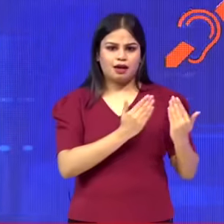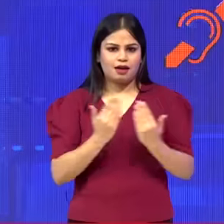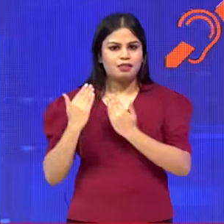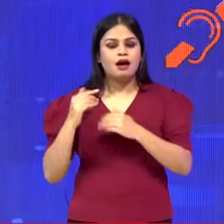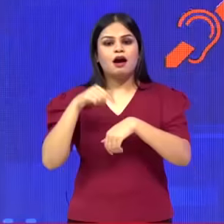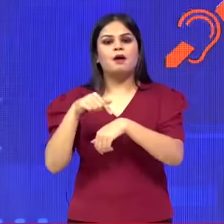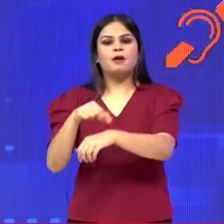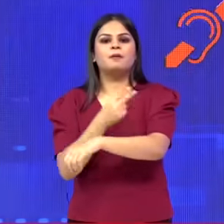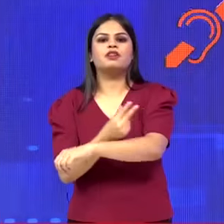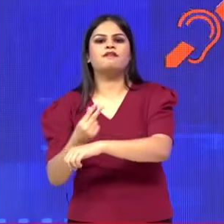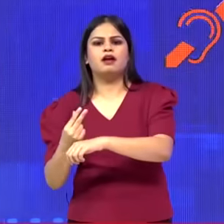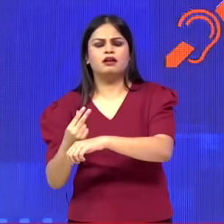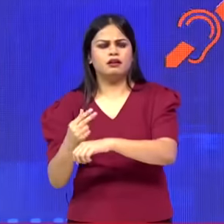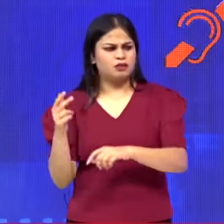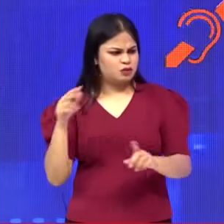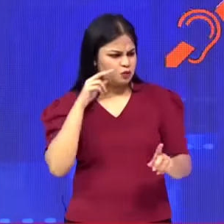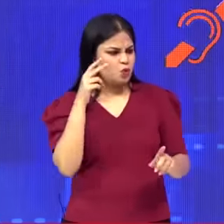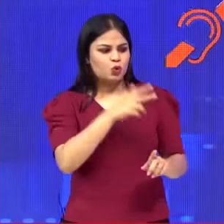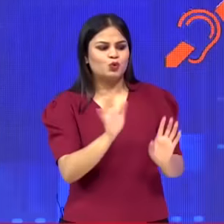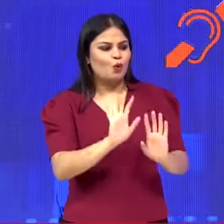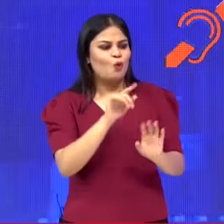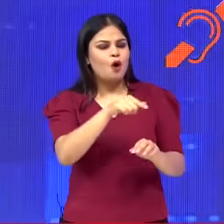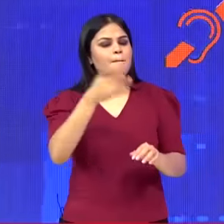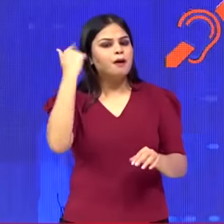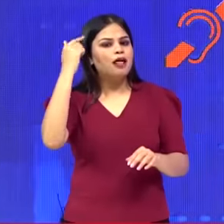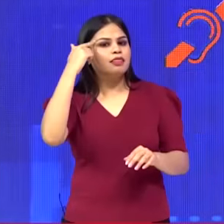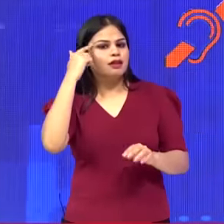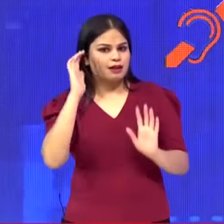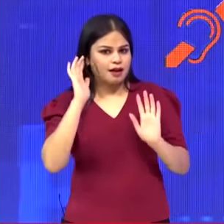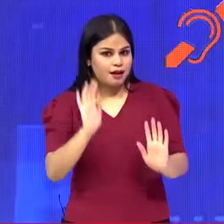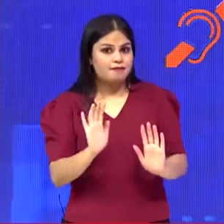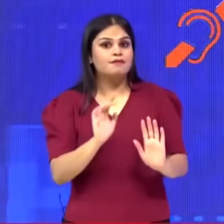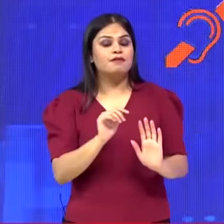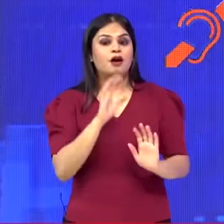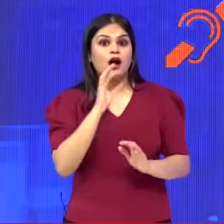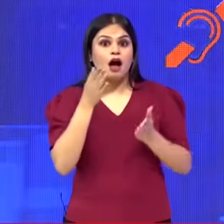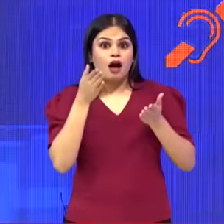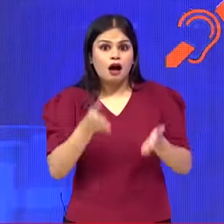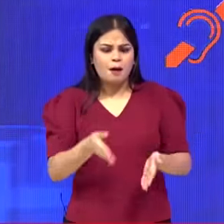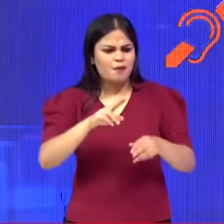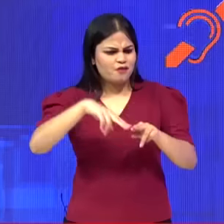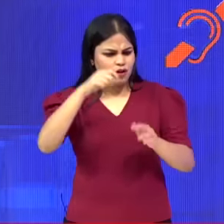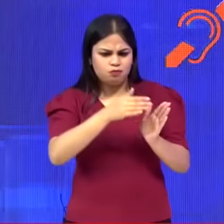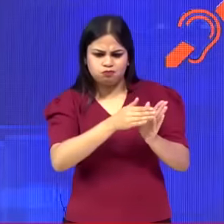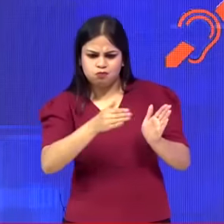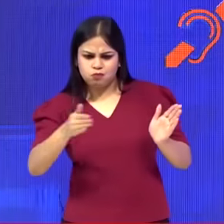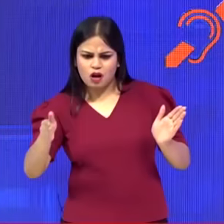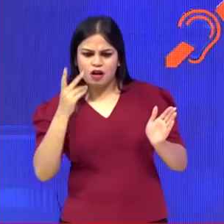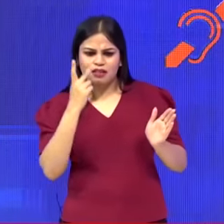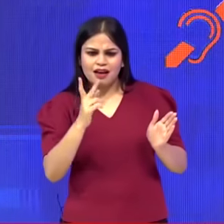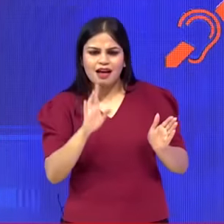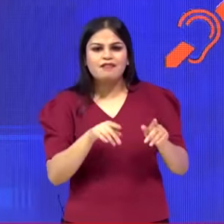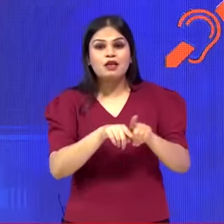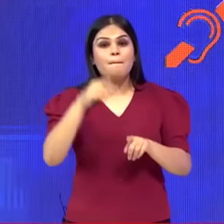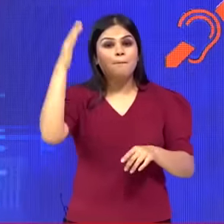ये इसके ऊपर थॉट था सर, थॉट था कभी ईद कभी दिवाली, लेकिन जिस हिसाब से ये फिल्म बन रही थी, जो एक पहले